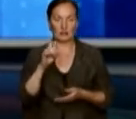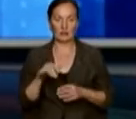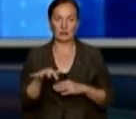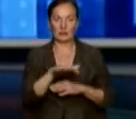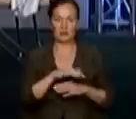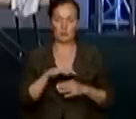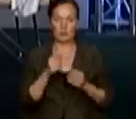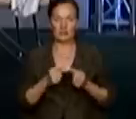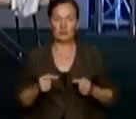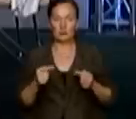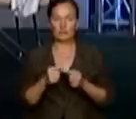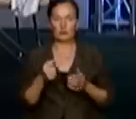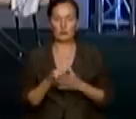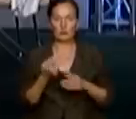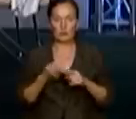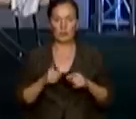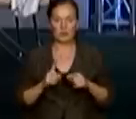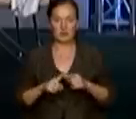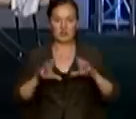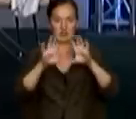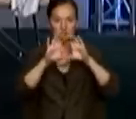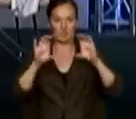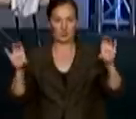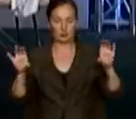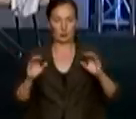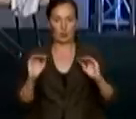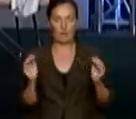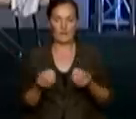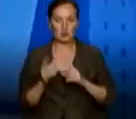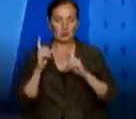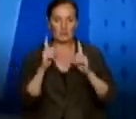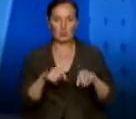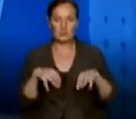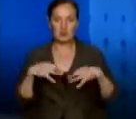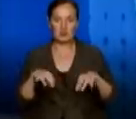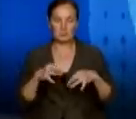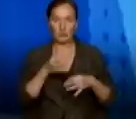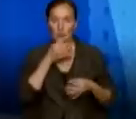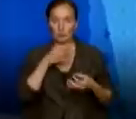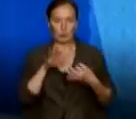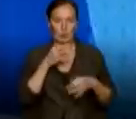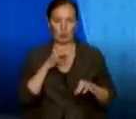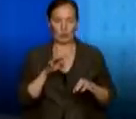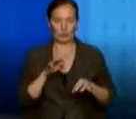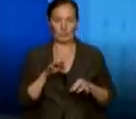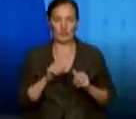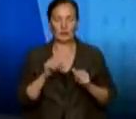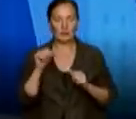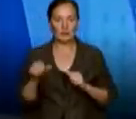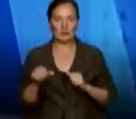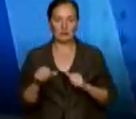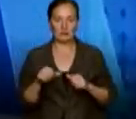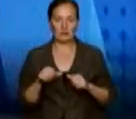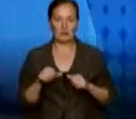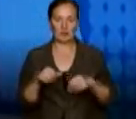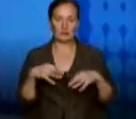Відповідно до цих аншлагів є дії обмеження, це саме проїзд транспорту будь-якого. Крім транспорту лісників, якщо